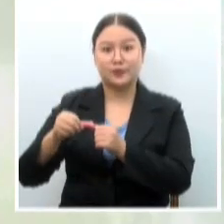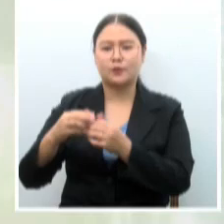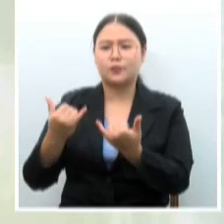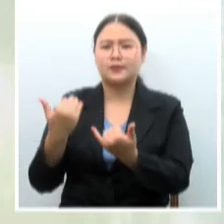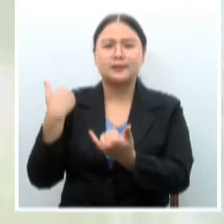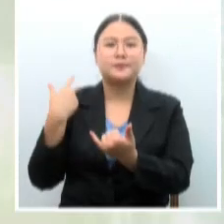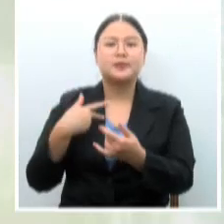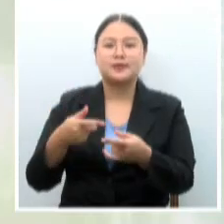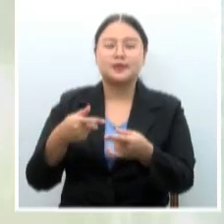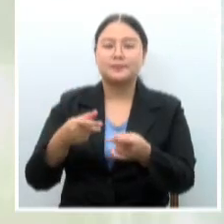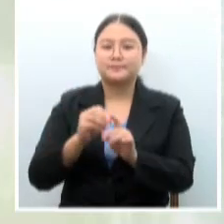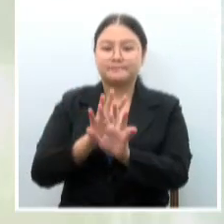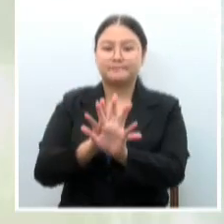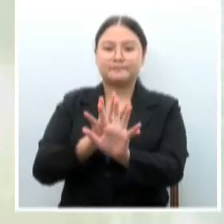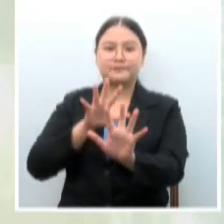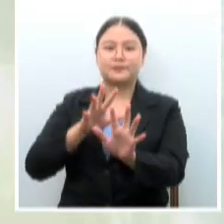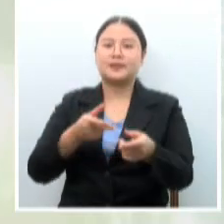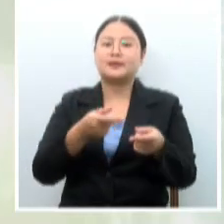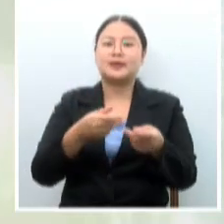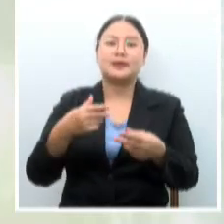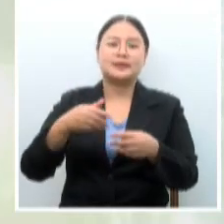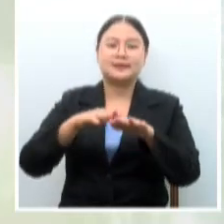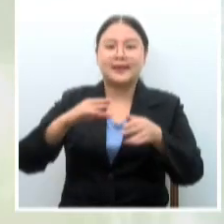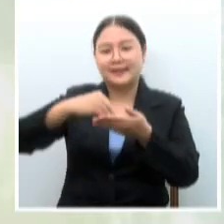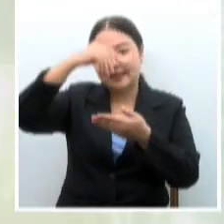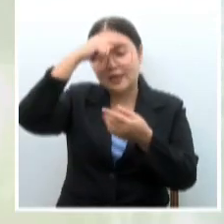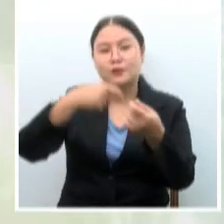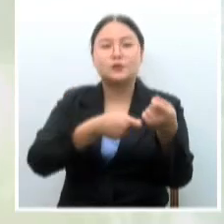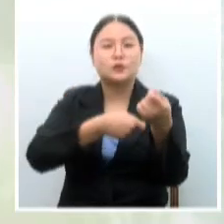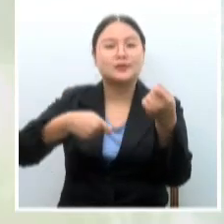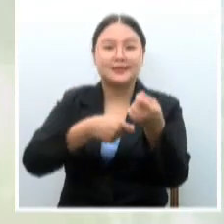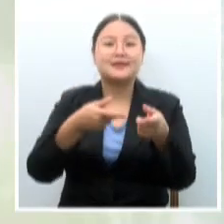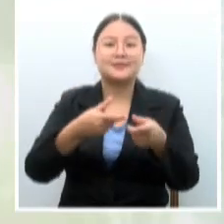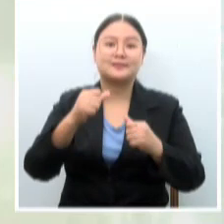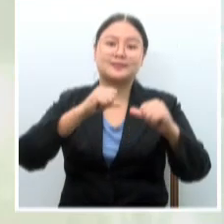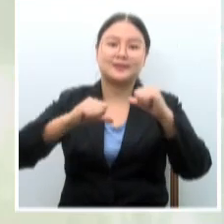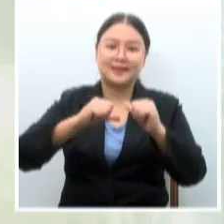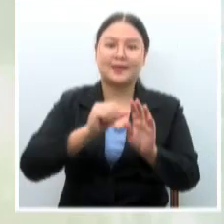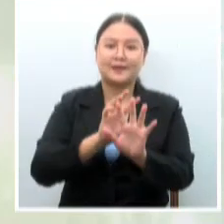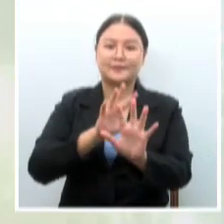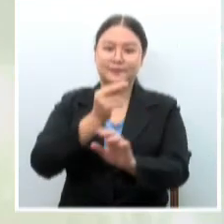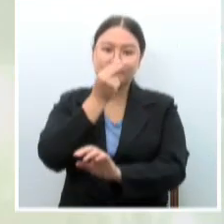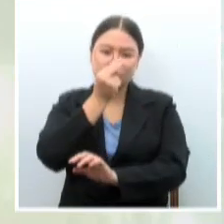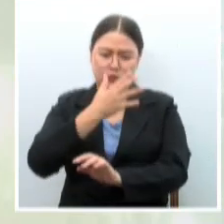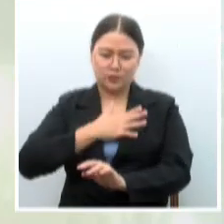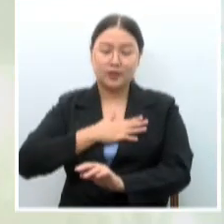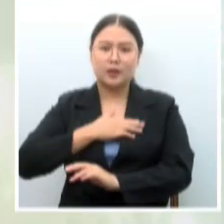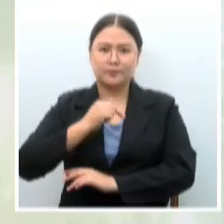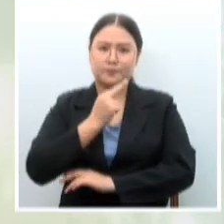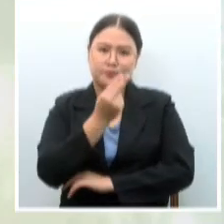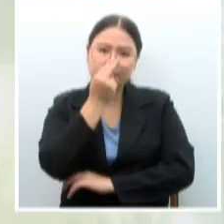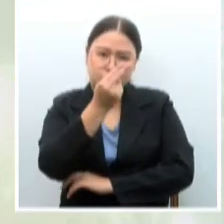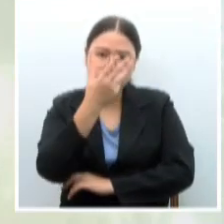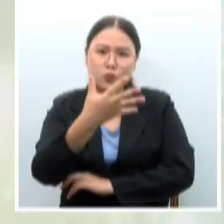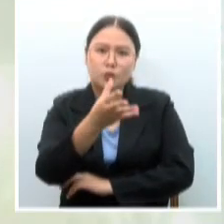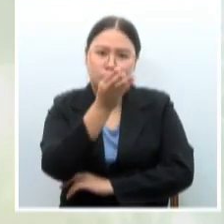งคอนเสิร์ตนะคะของนักเรียนห้องเรียนดนตรีซึ่งสิ่งที่ตัวฉันเองได้เห็นและมีโอกาสได้เข้าชมพบเลยความส